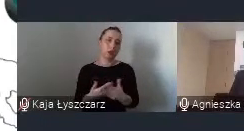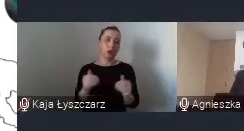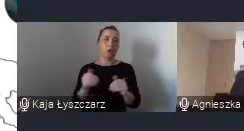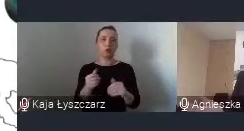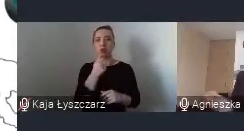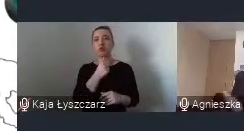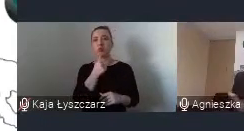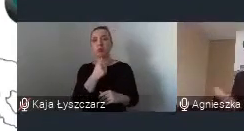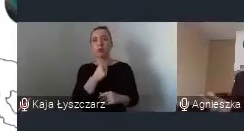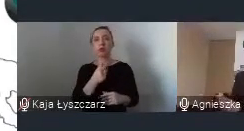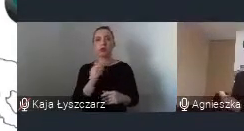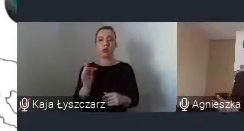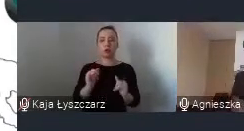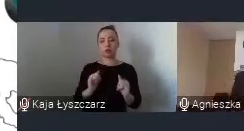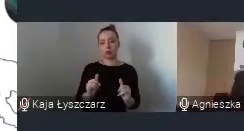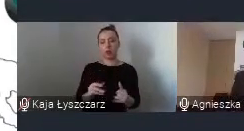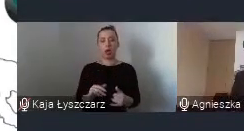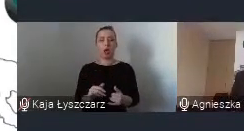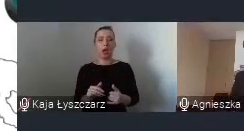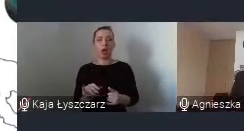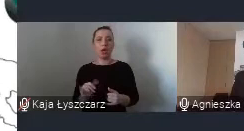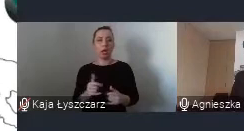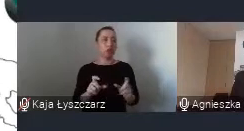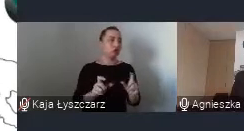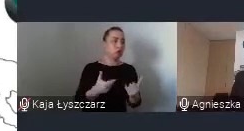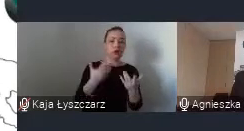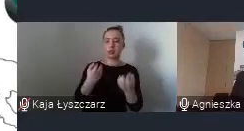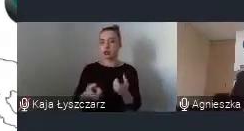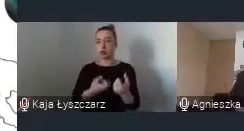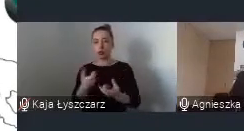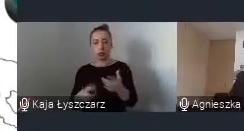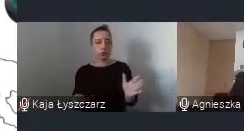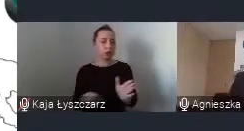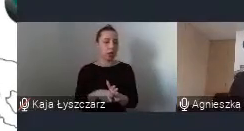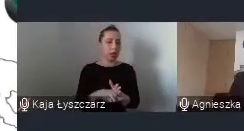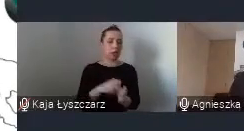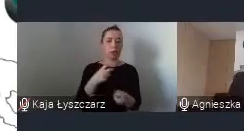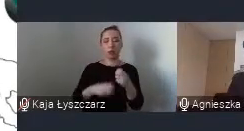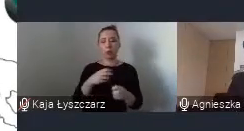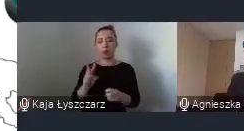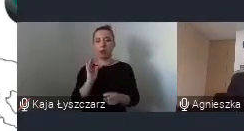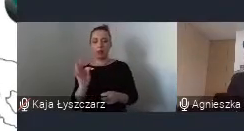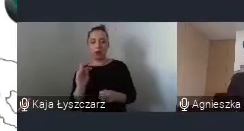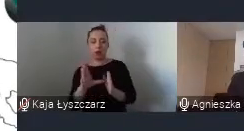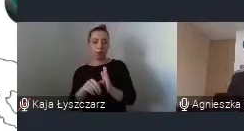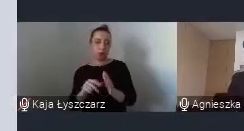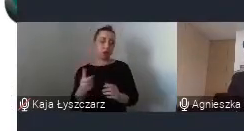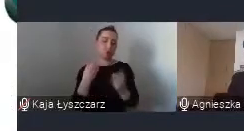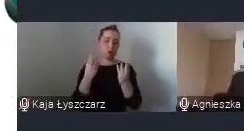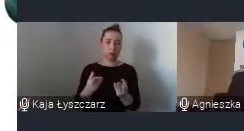spróbować też swoich sił zależnie, z jakim wyzwaniem dane miasto się mierzy i co by było tutaj